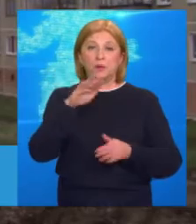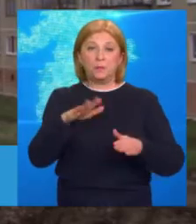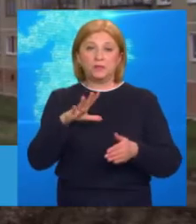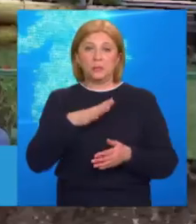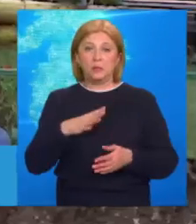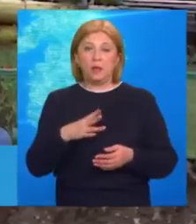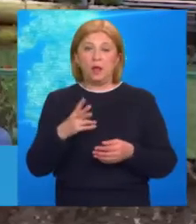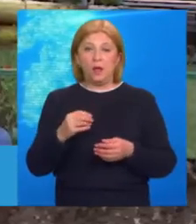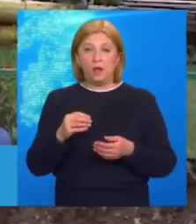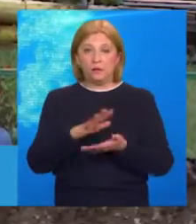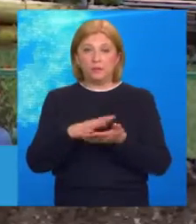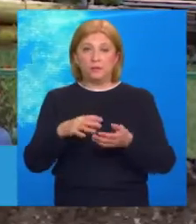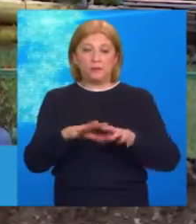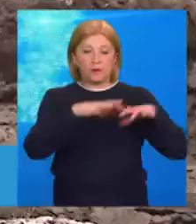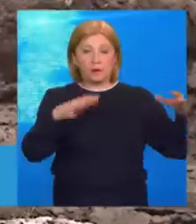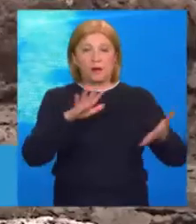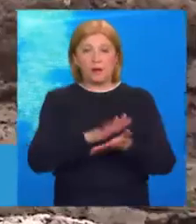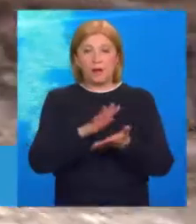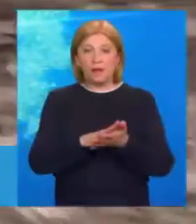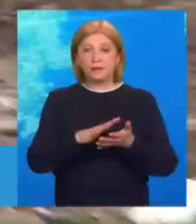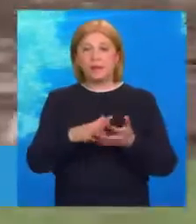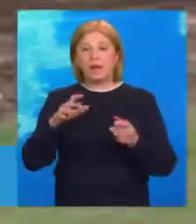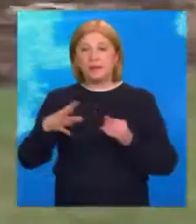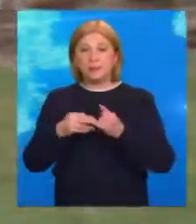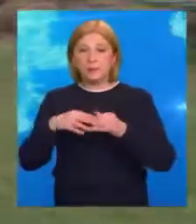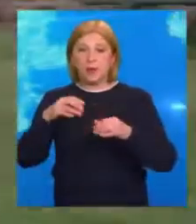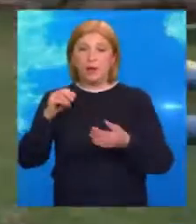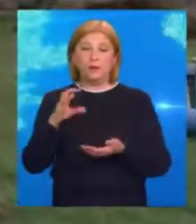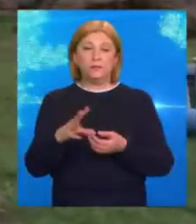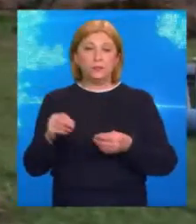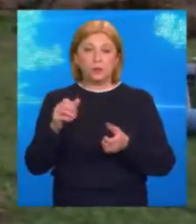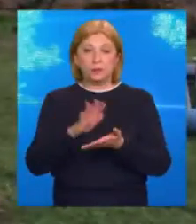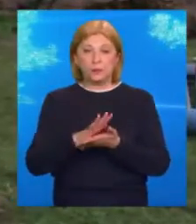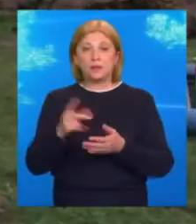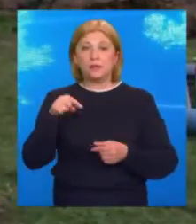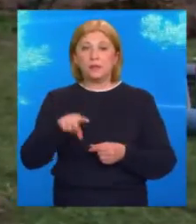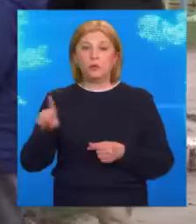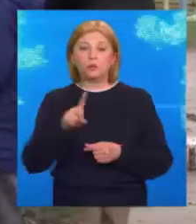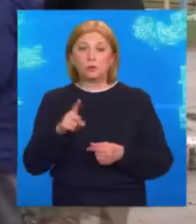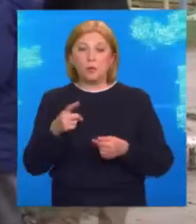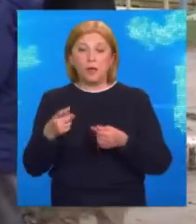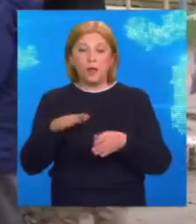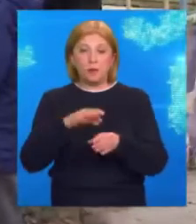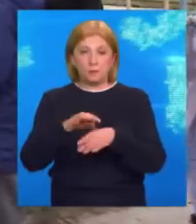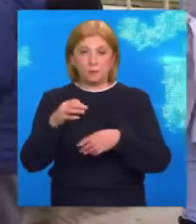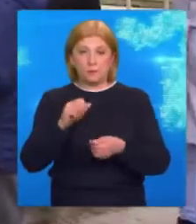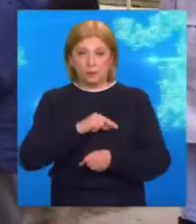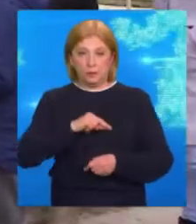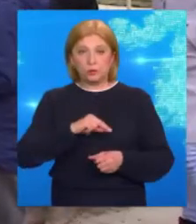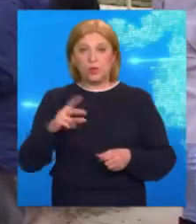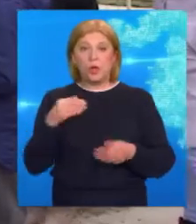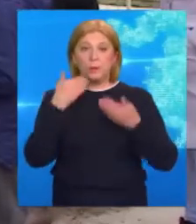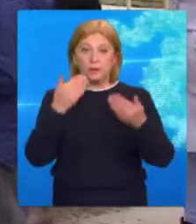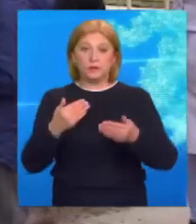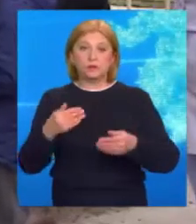не узнать. Волжение, грязь, выкорчеванные деревянные качели и лавочки. Для того, чтобы преобразить игровое пространство, жители дома обратились в